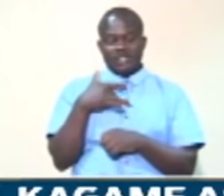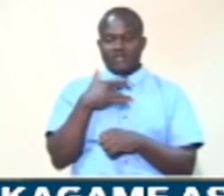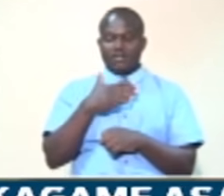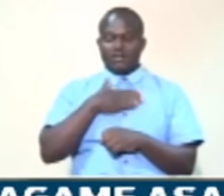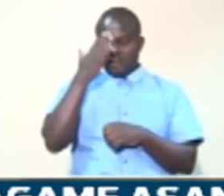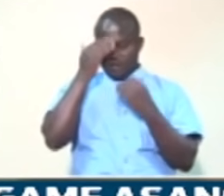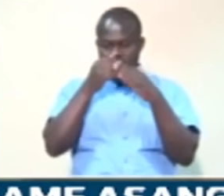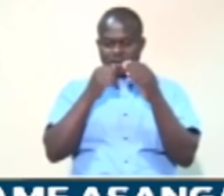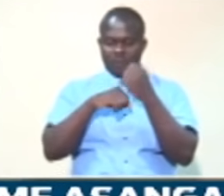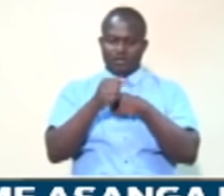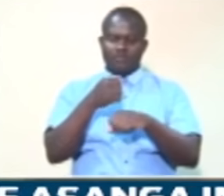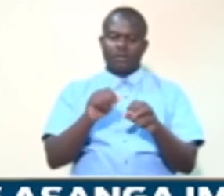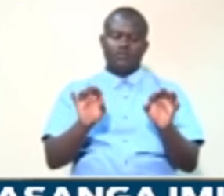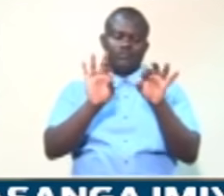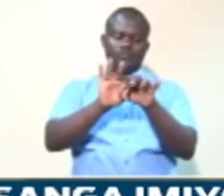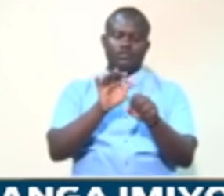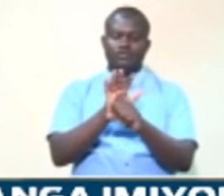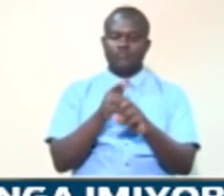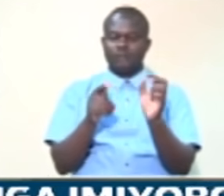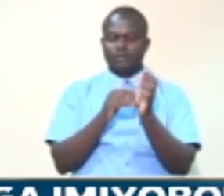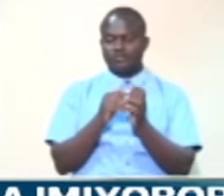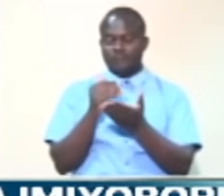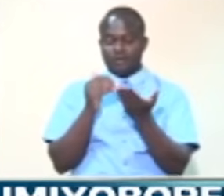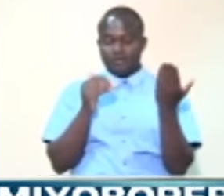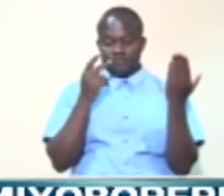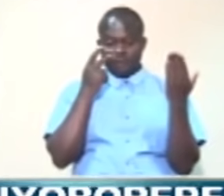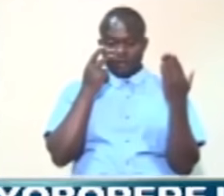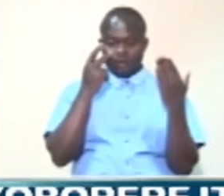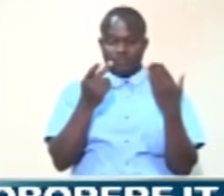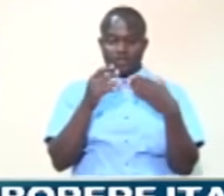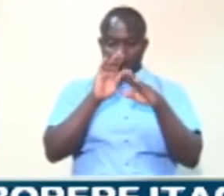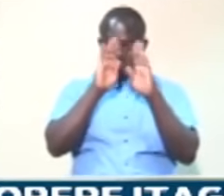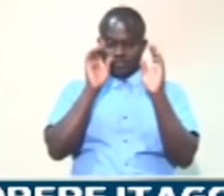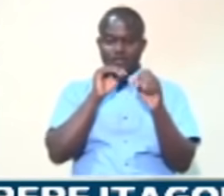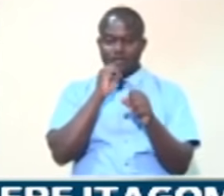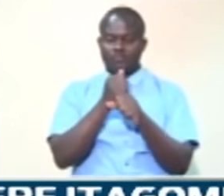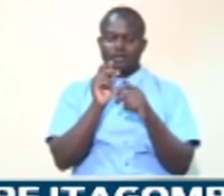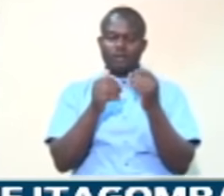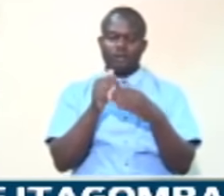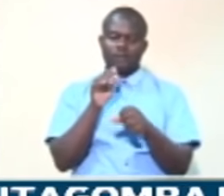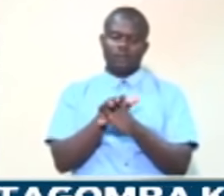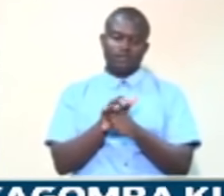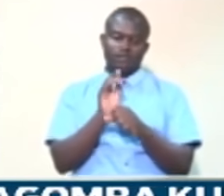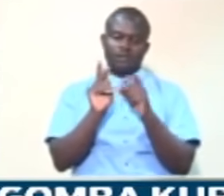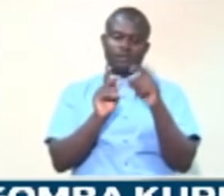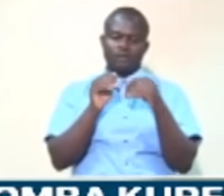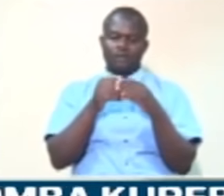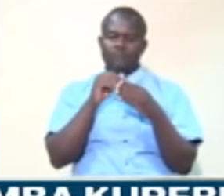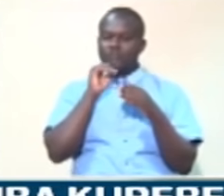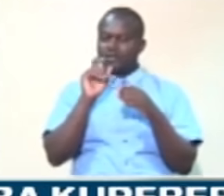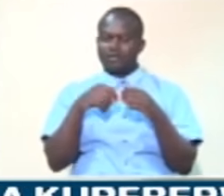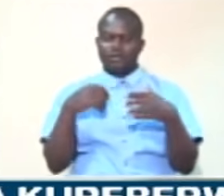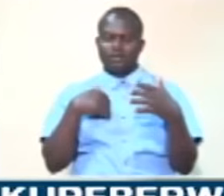ko nzi ko ari igikorwa cy'ingirakamaro, kandi nanabonye maze gusobanukirwa yuko kidakorwa n'abantu benshi. Abantu bakwiriye